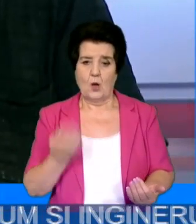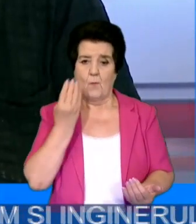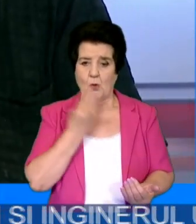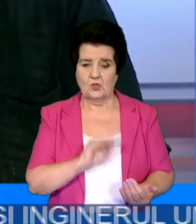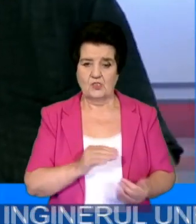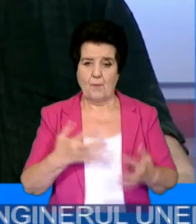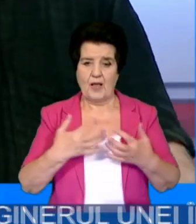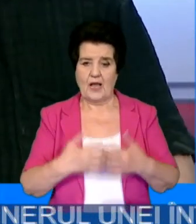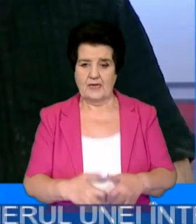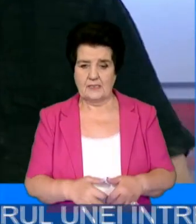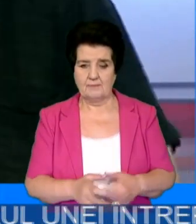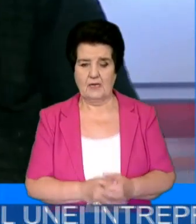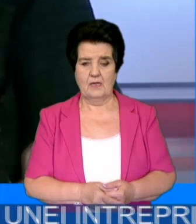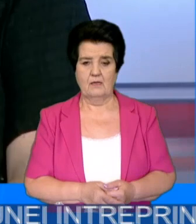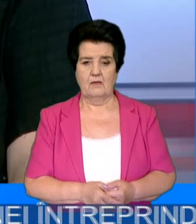îmbunătățește mecanismele,